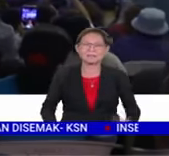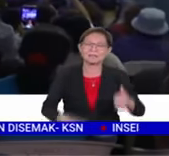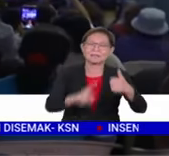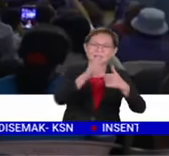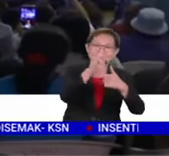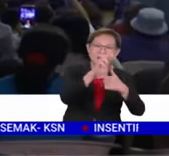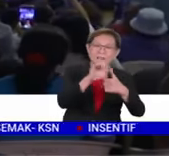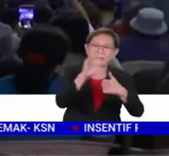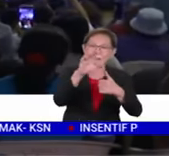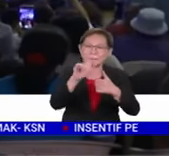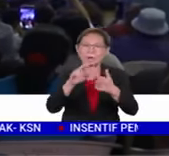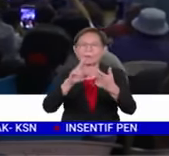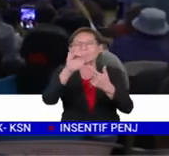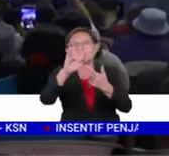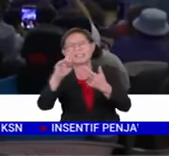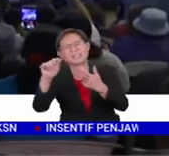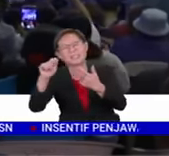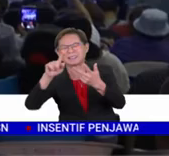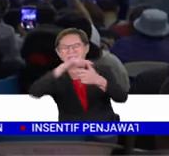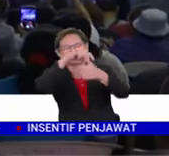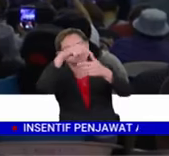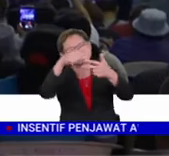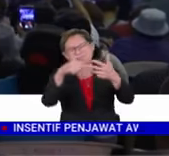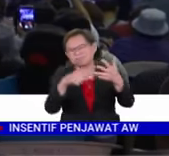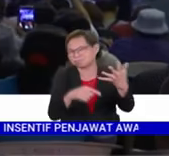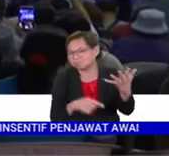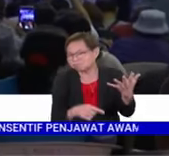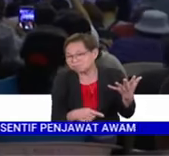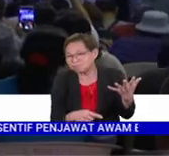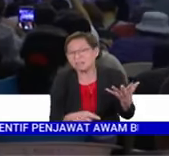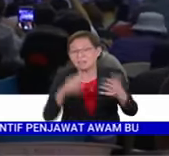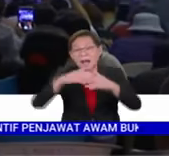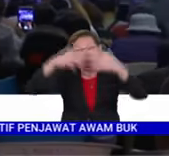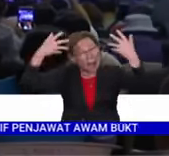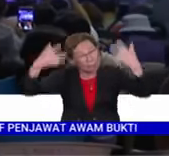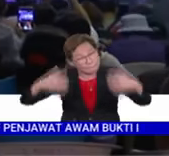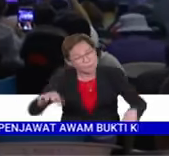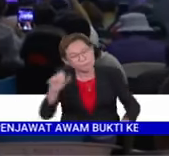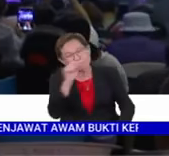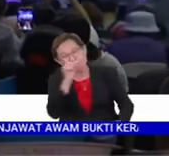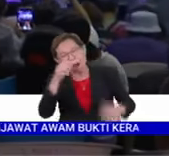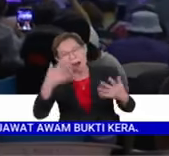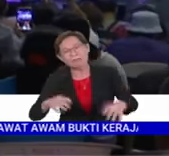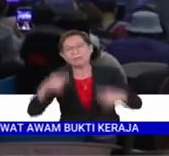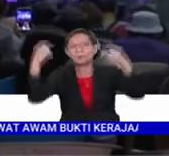Libau, Ika dan lain-lain lagi. Dan selepas itu ada